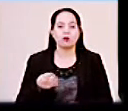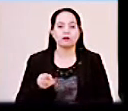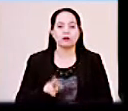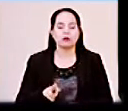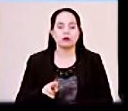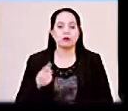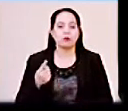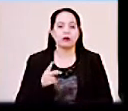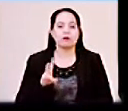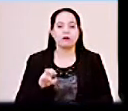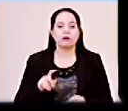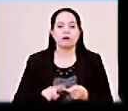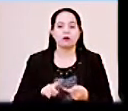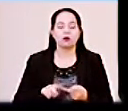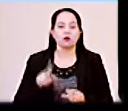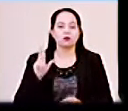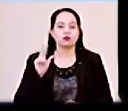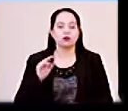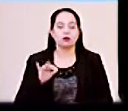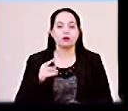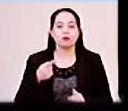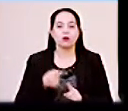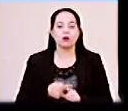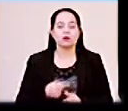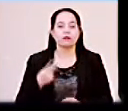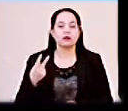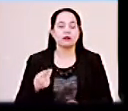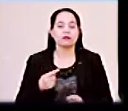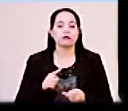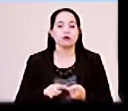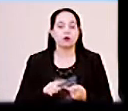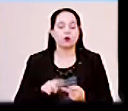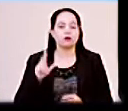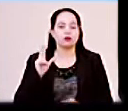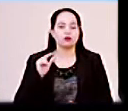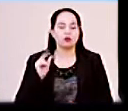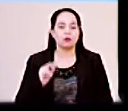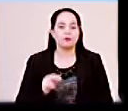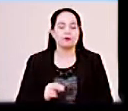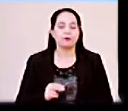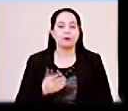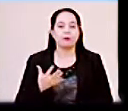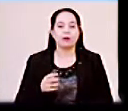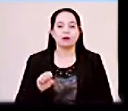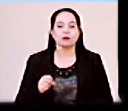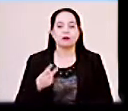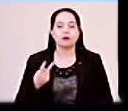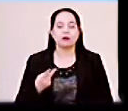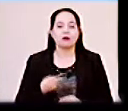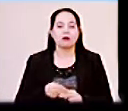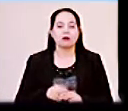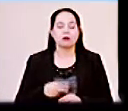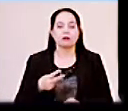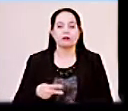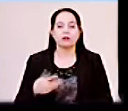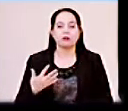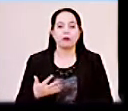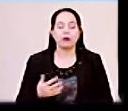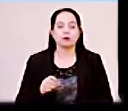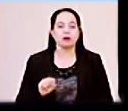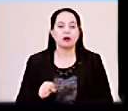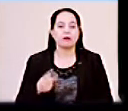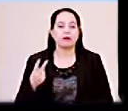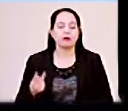произведение первого на второе число и плюс квадрат второго числа. 5а квадрат – это